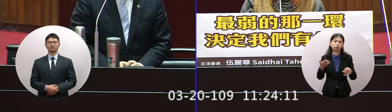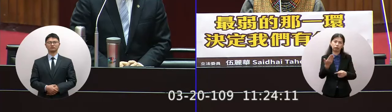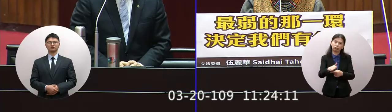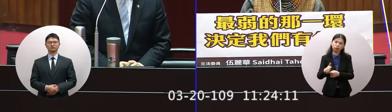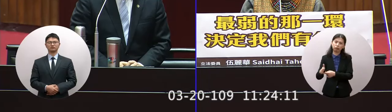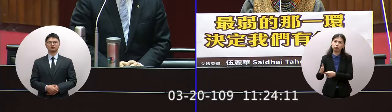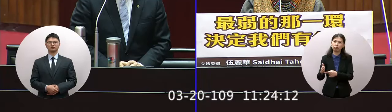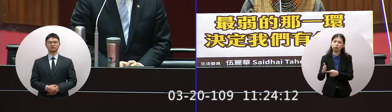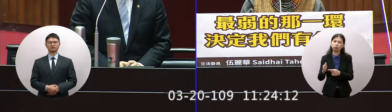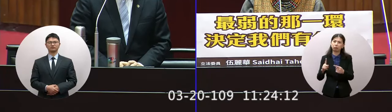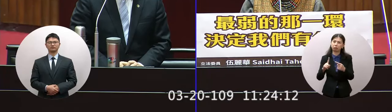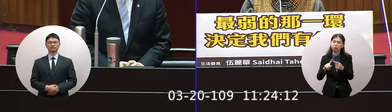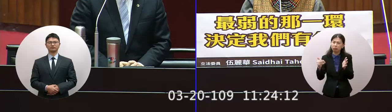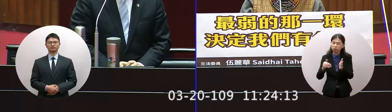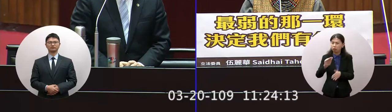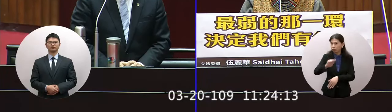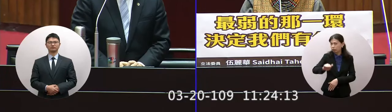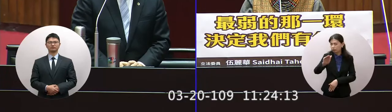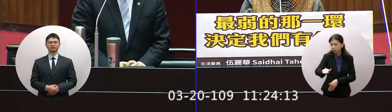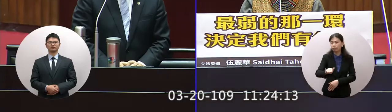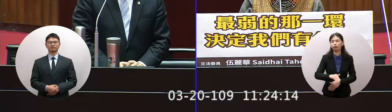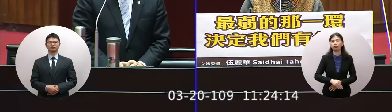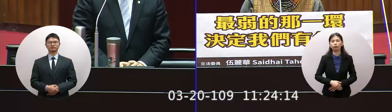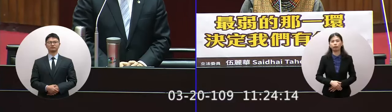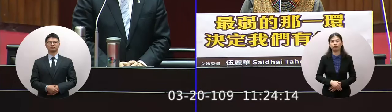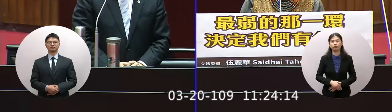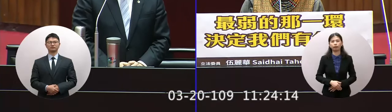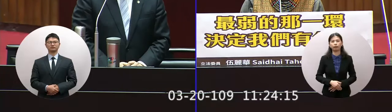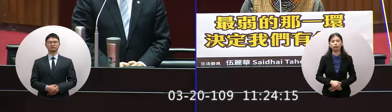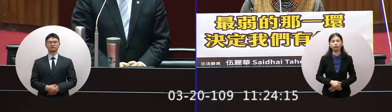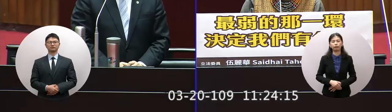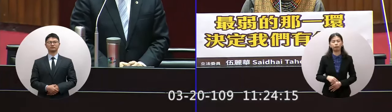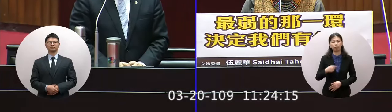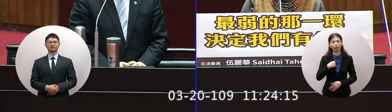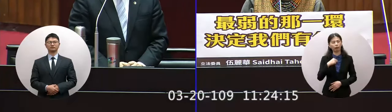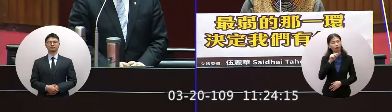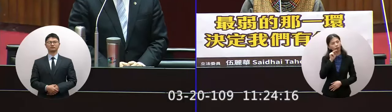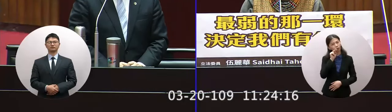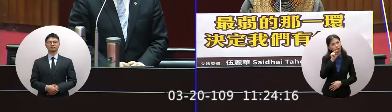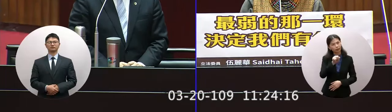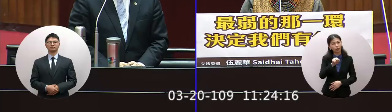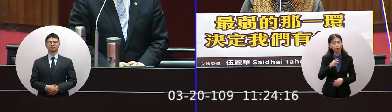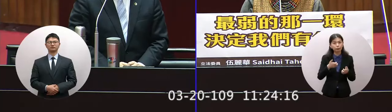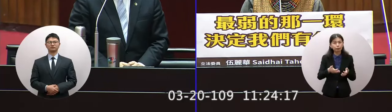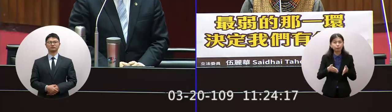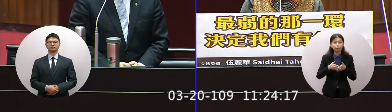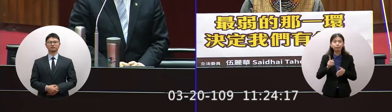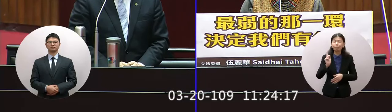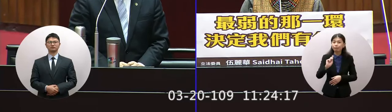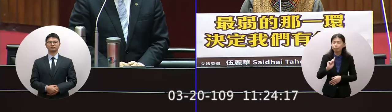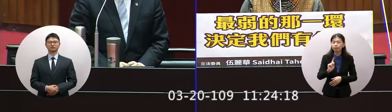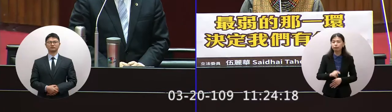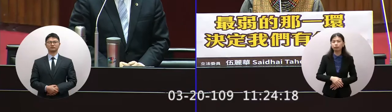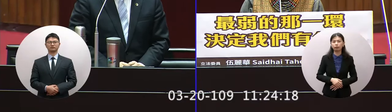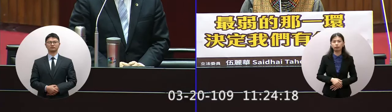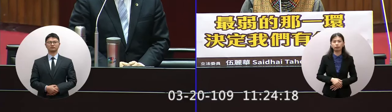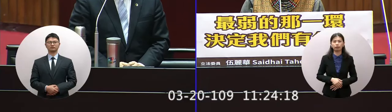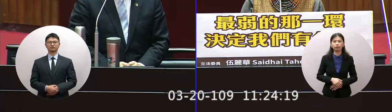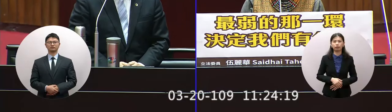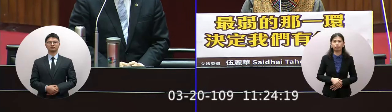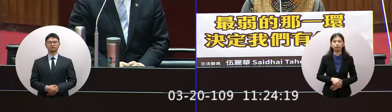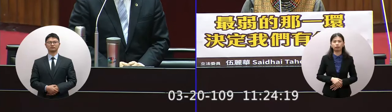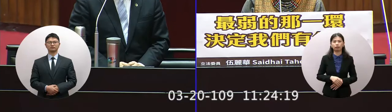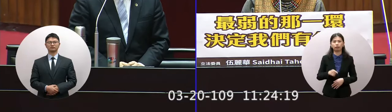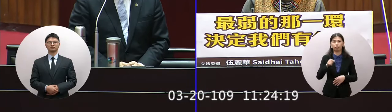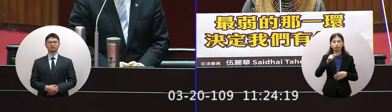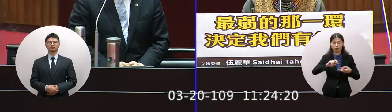已经将近9000人。所以我们在这个地方，其实我们看到了一个很重要的观念。我想链